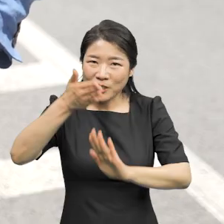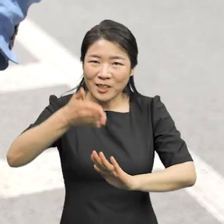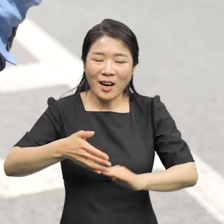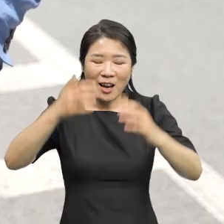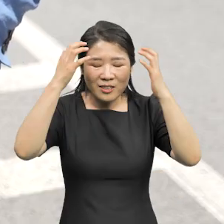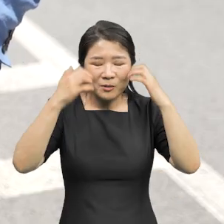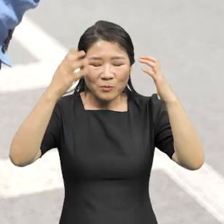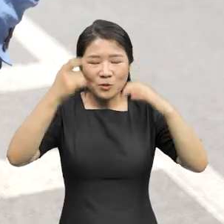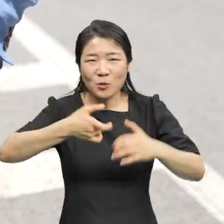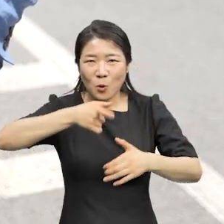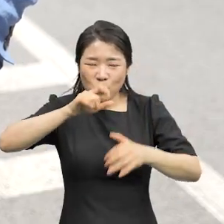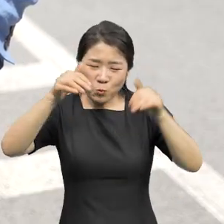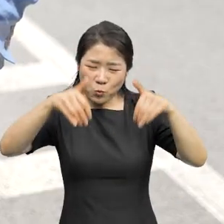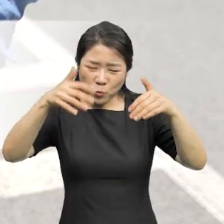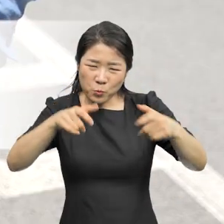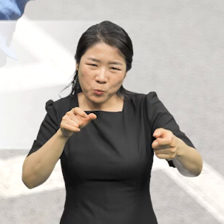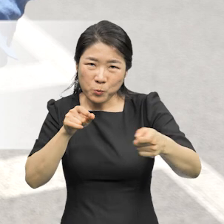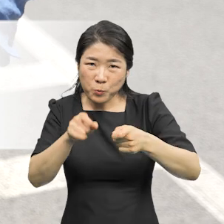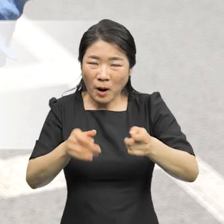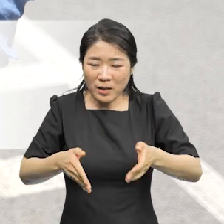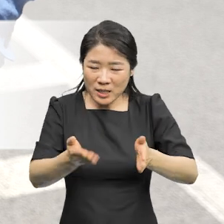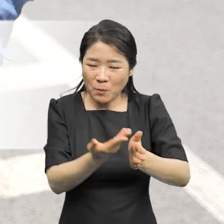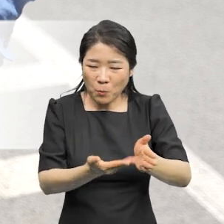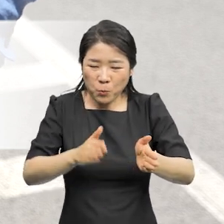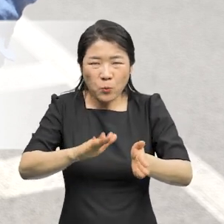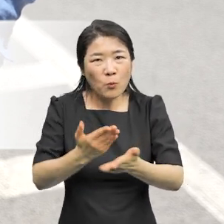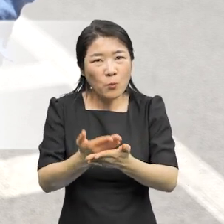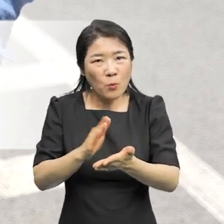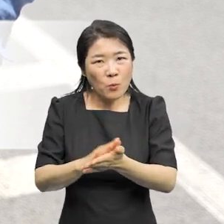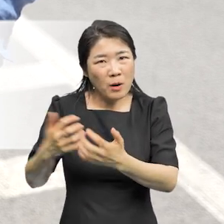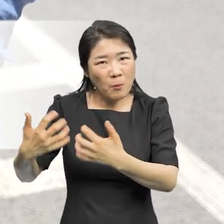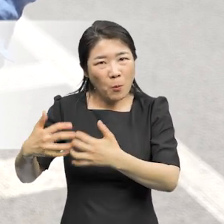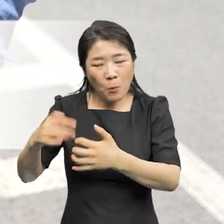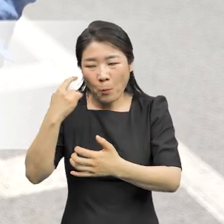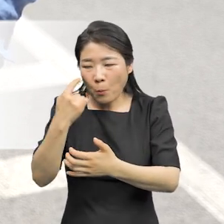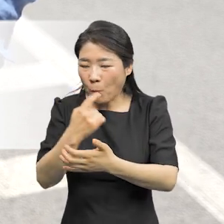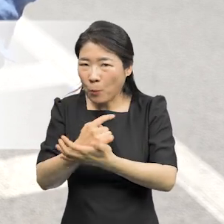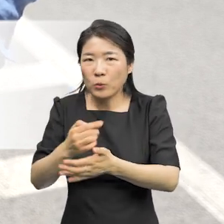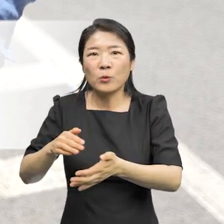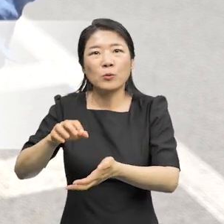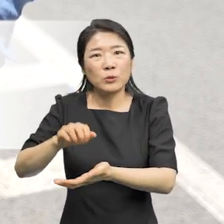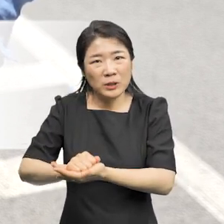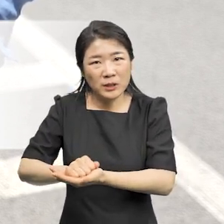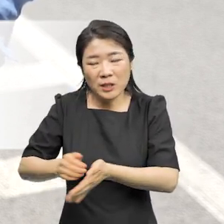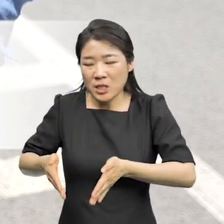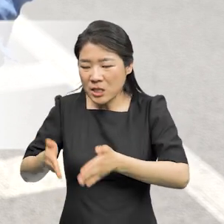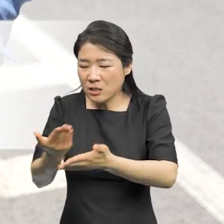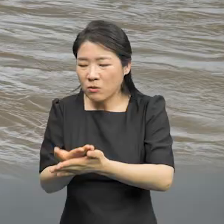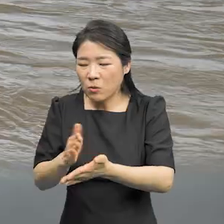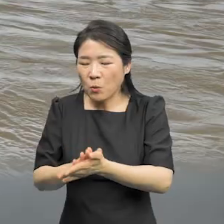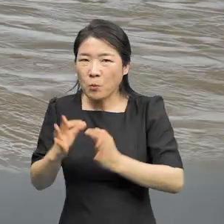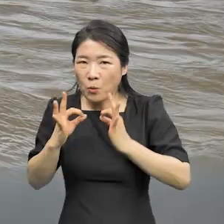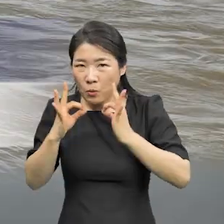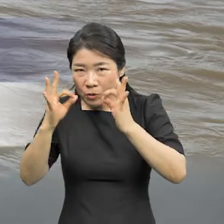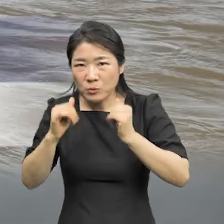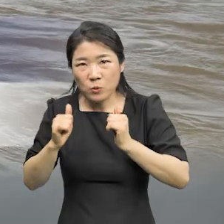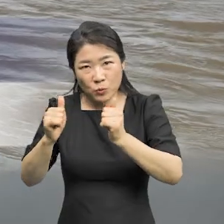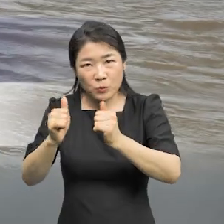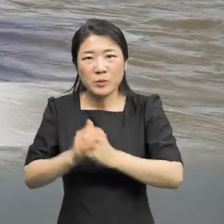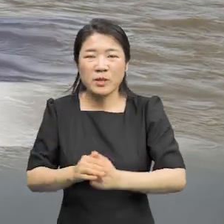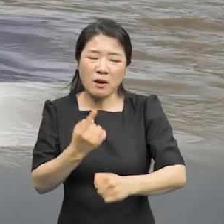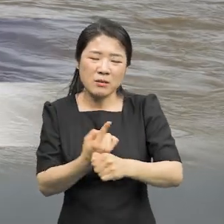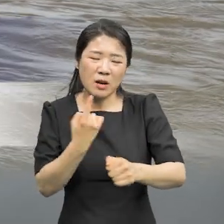광주시가 여름철 우기를 앞두고 포트홀 복구, 보수장비 확보 등 도로 정비에 총력 대응하고 있습니다. 지난